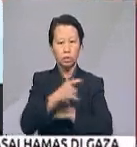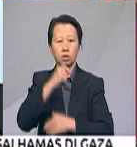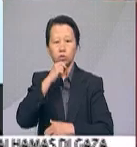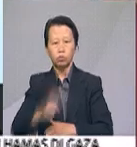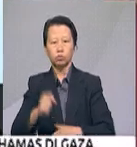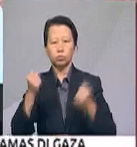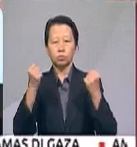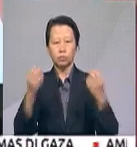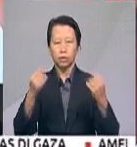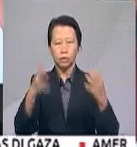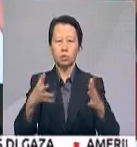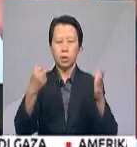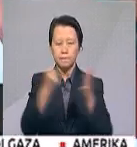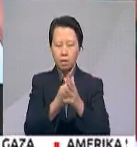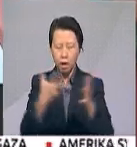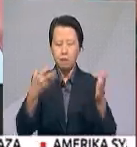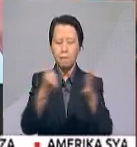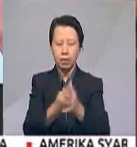sangat aksiden,